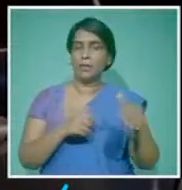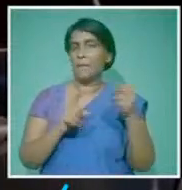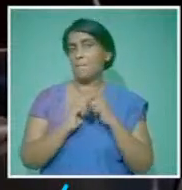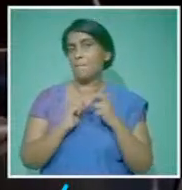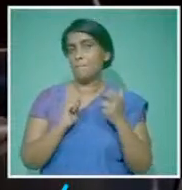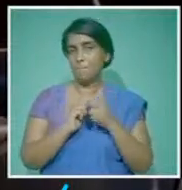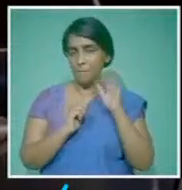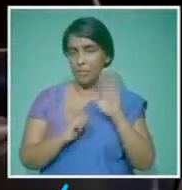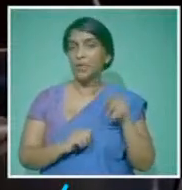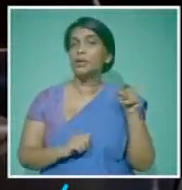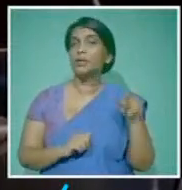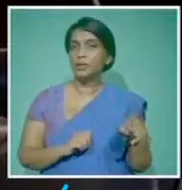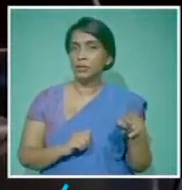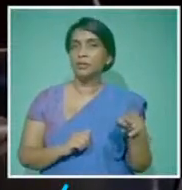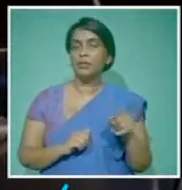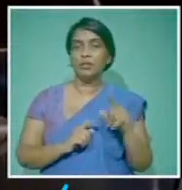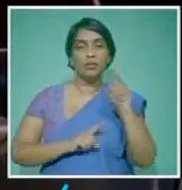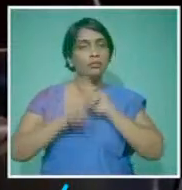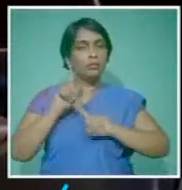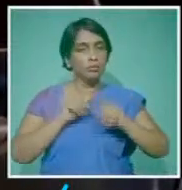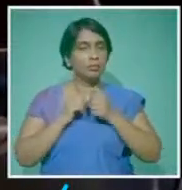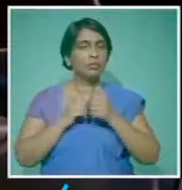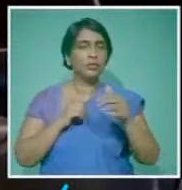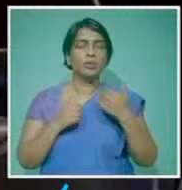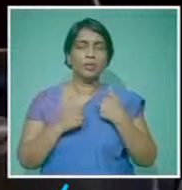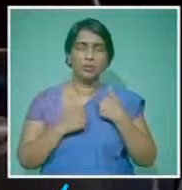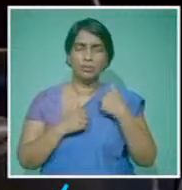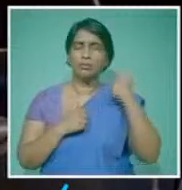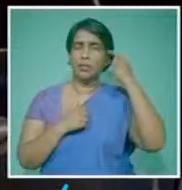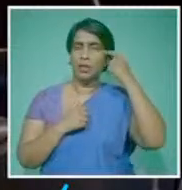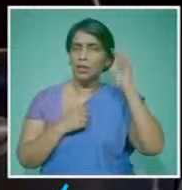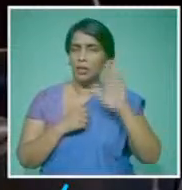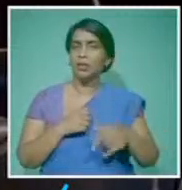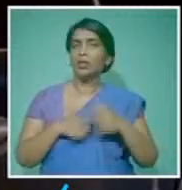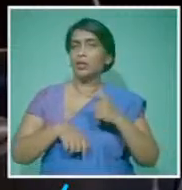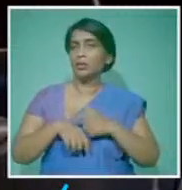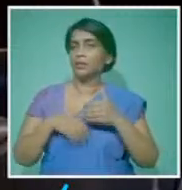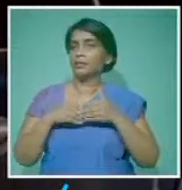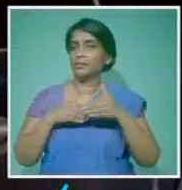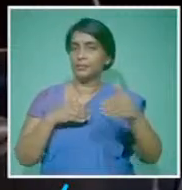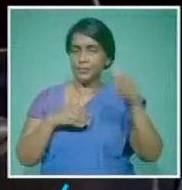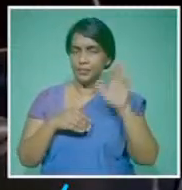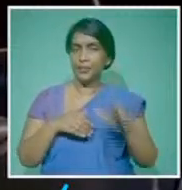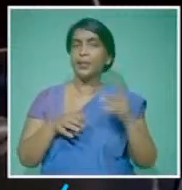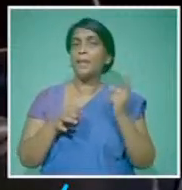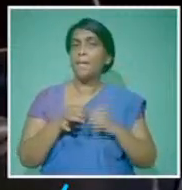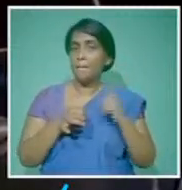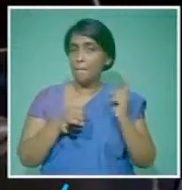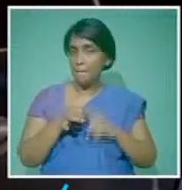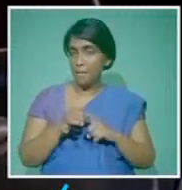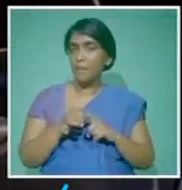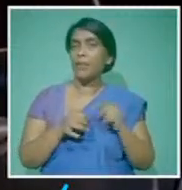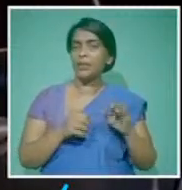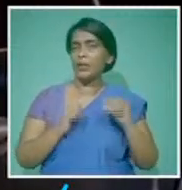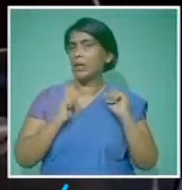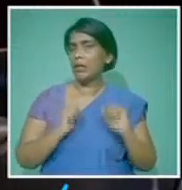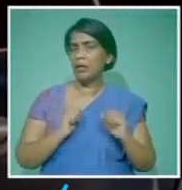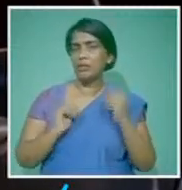බලපානවා. ඉතින් අපි මේක කතා කරනකොට අපිට හිතන්න වෙනවා මේ කාලයක් තිස්සේ අපිට මේ ප්‍රශ්න වලට ඇයි